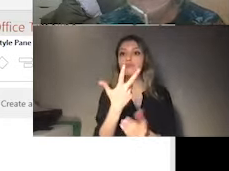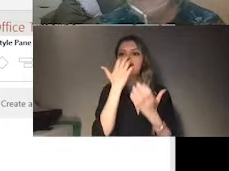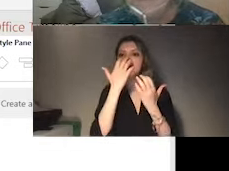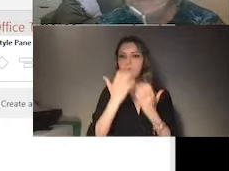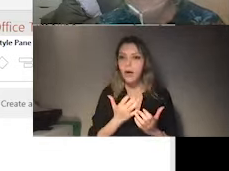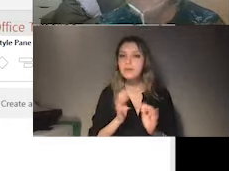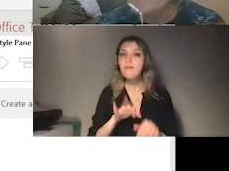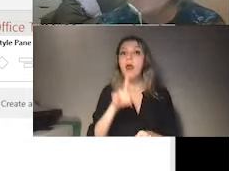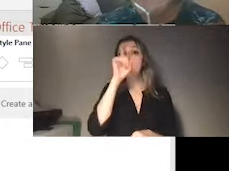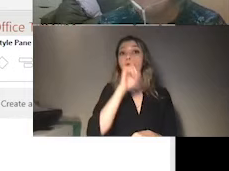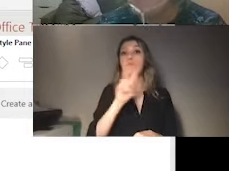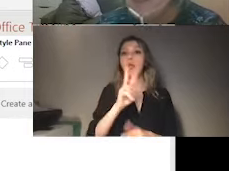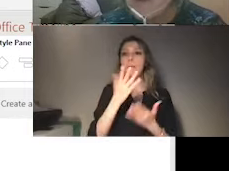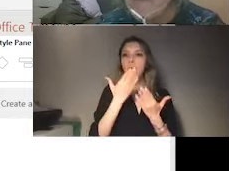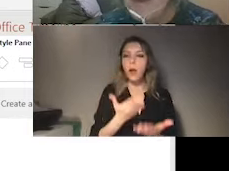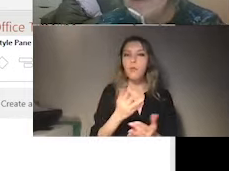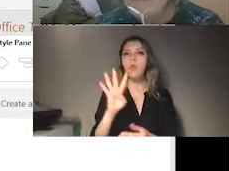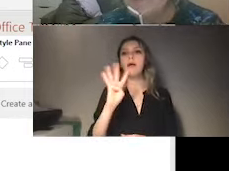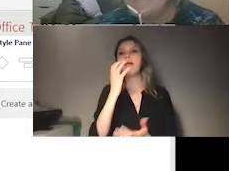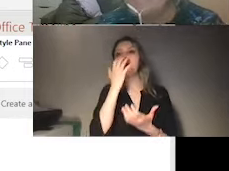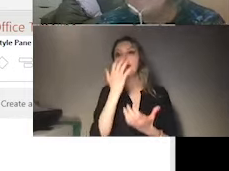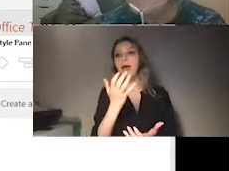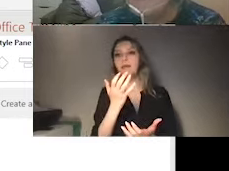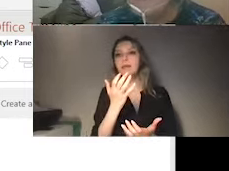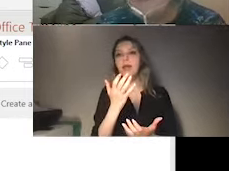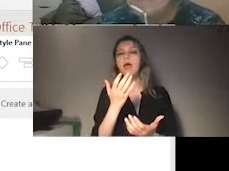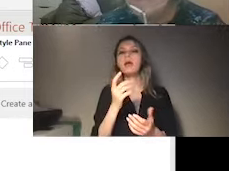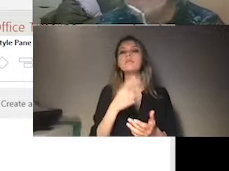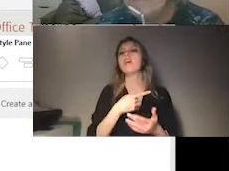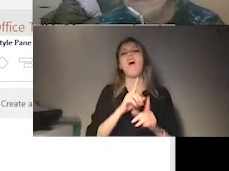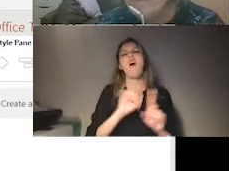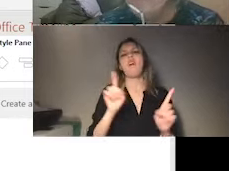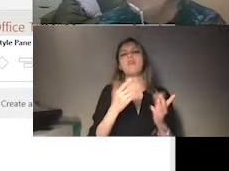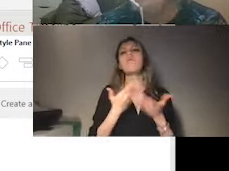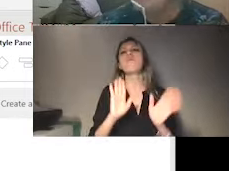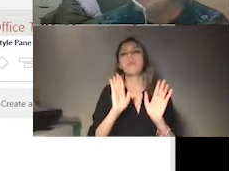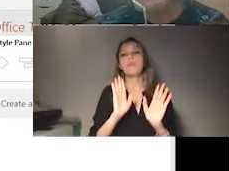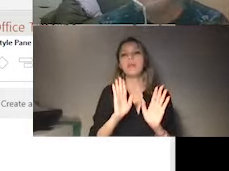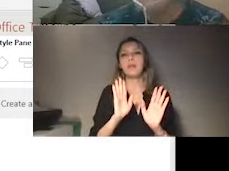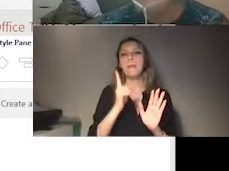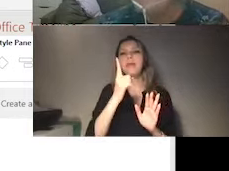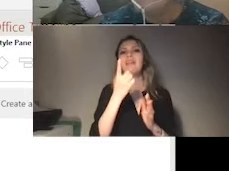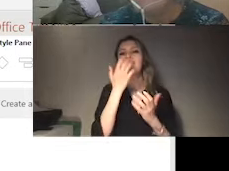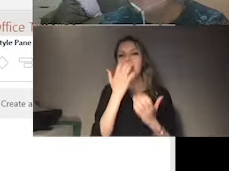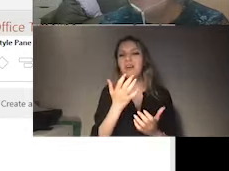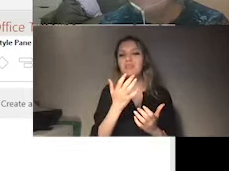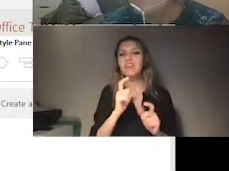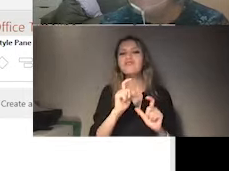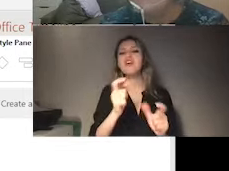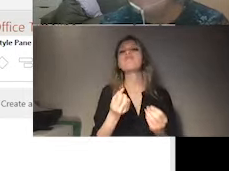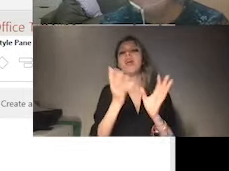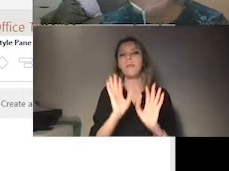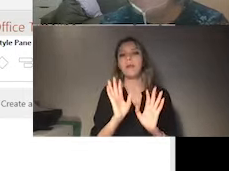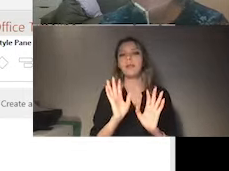reddetti. İki tavsiye konusunda bir cevap vermedi, bir tavsiye yanısız bırakıldı. Bir de Türkiye aslında kategorik olarak